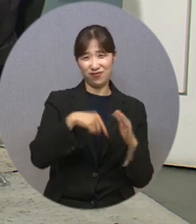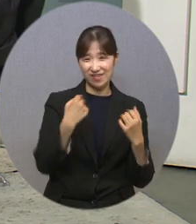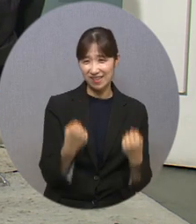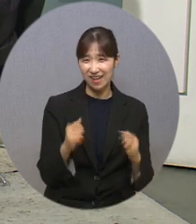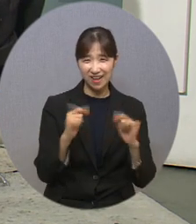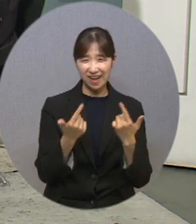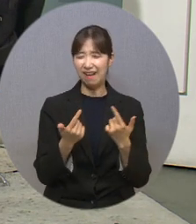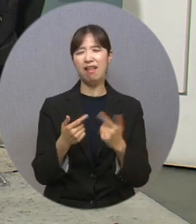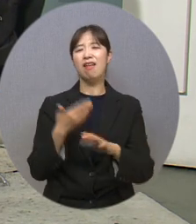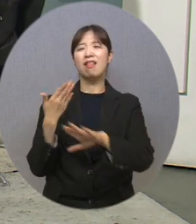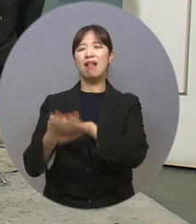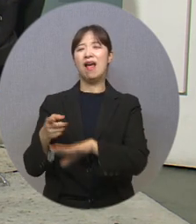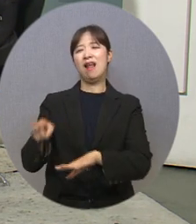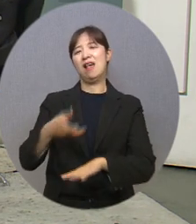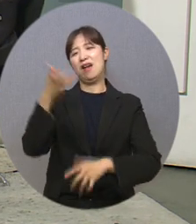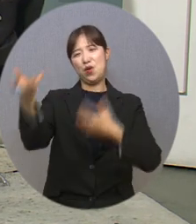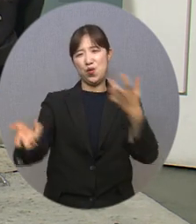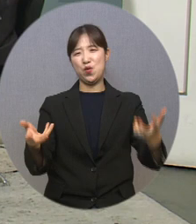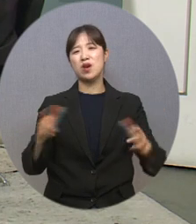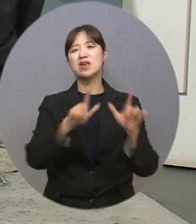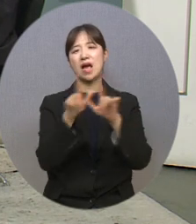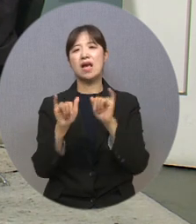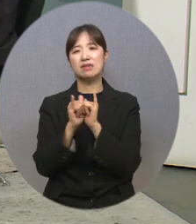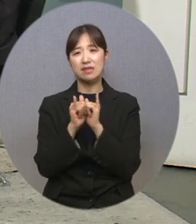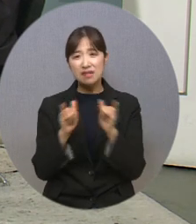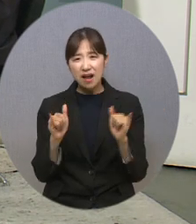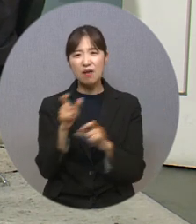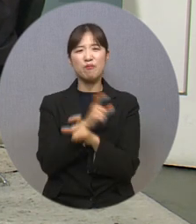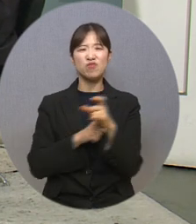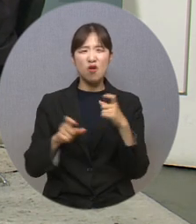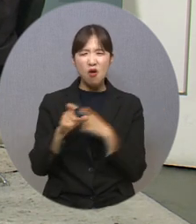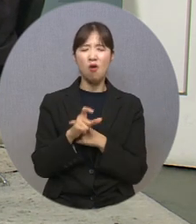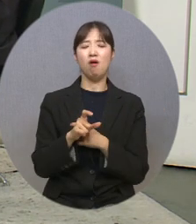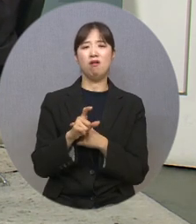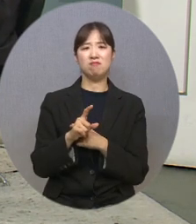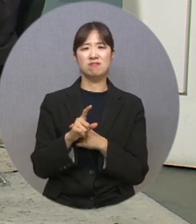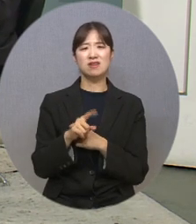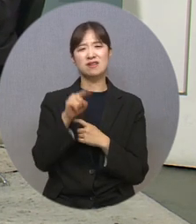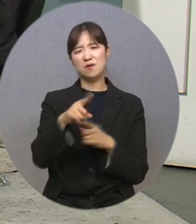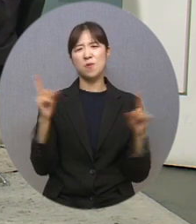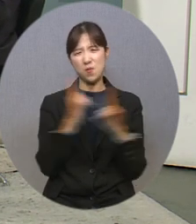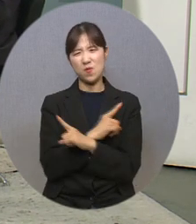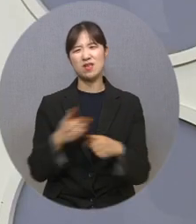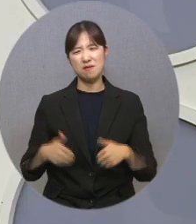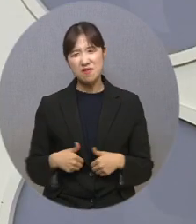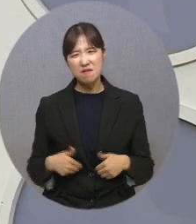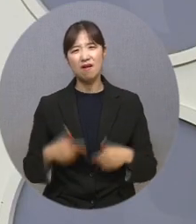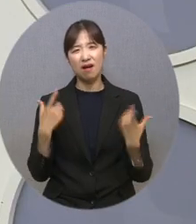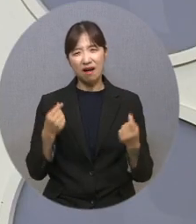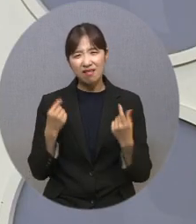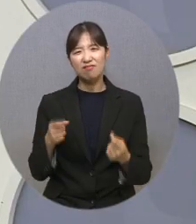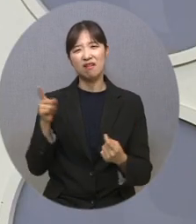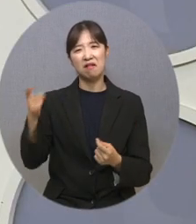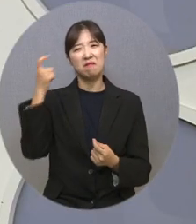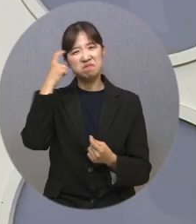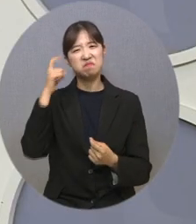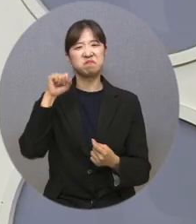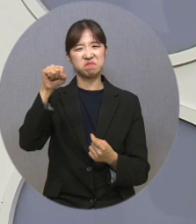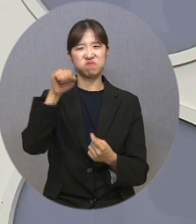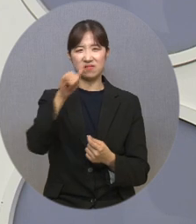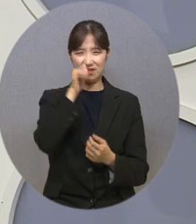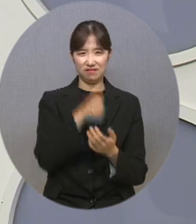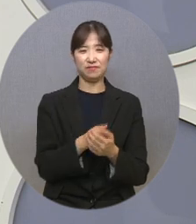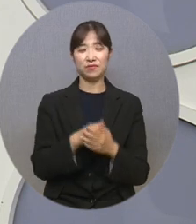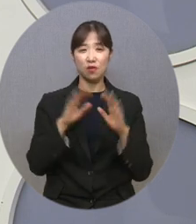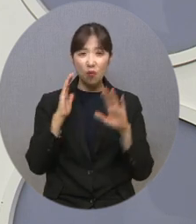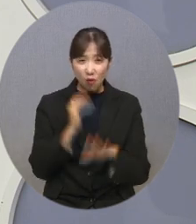미국에 산 사람들이 더 그 저 열렬히 정권 교체를 이루어야 되겠다. 그래서 사실